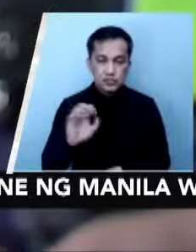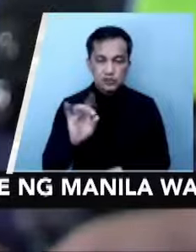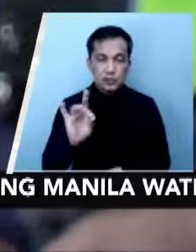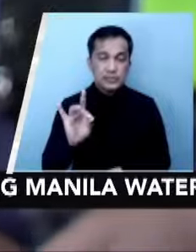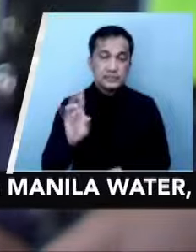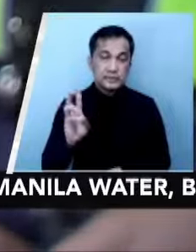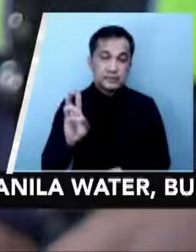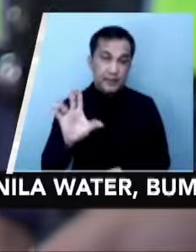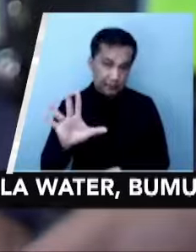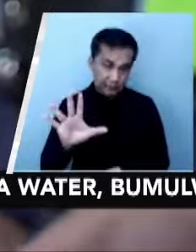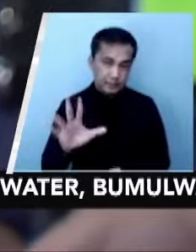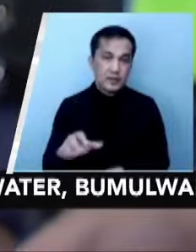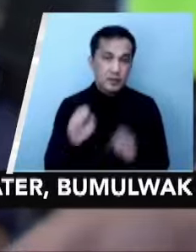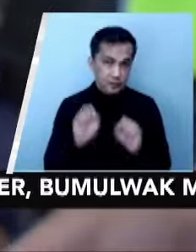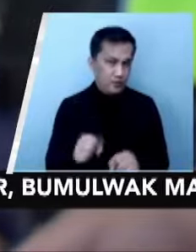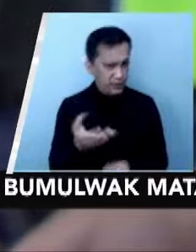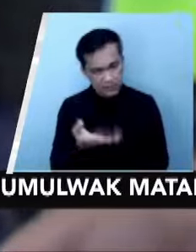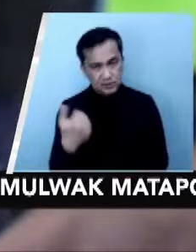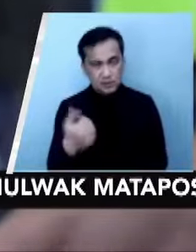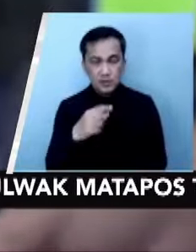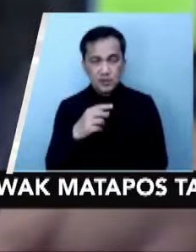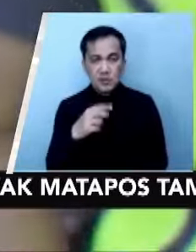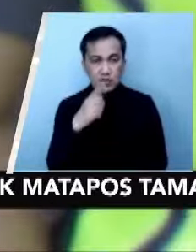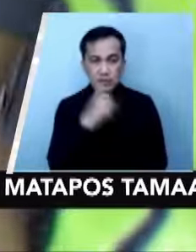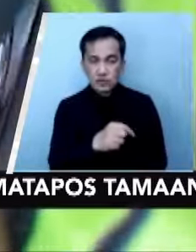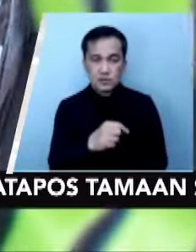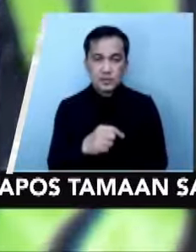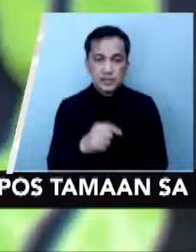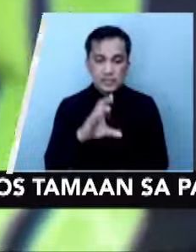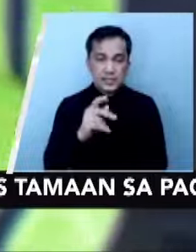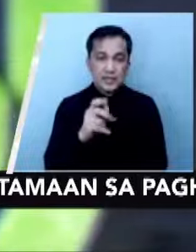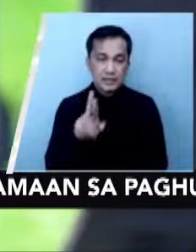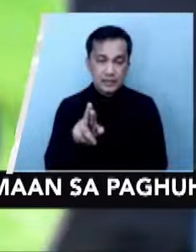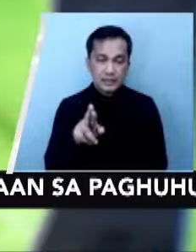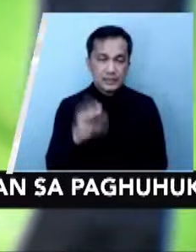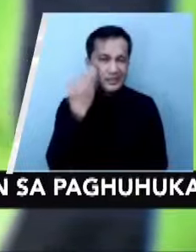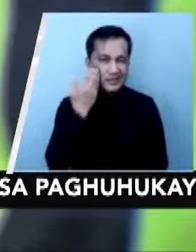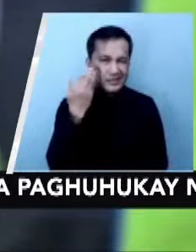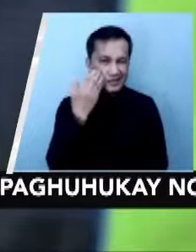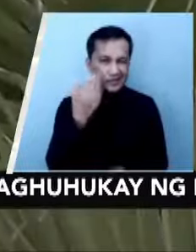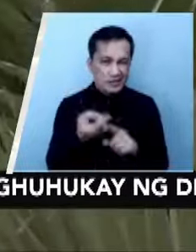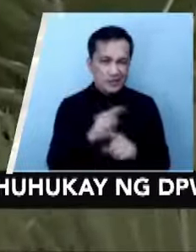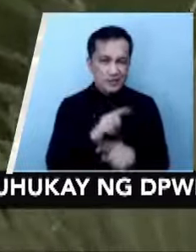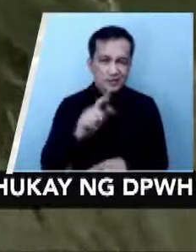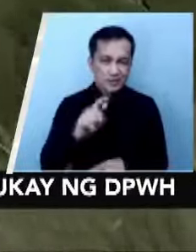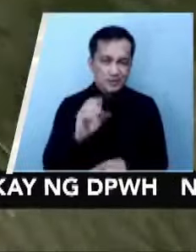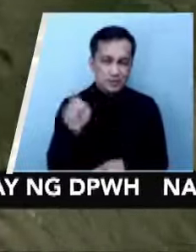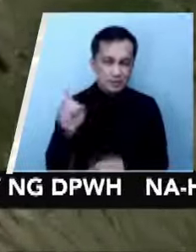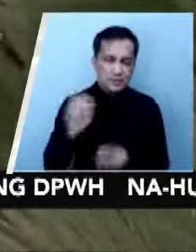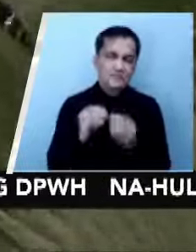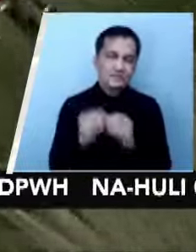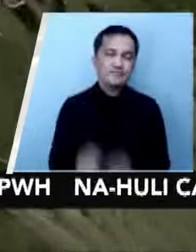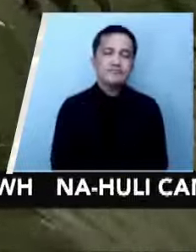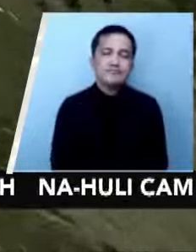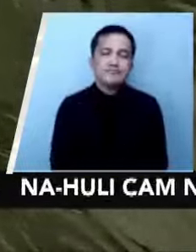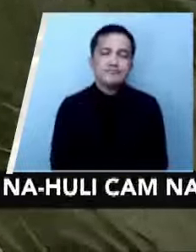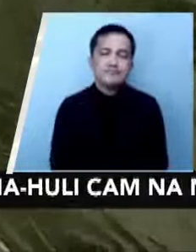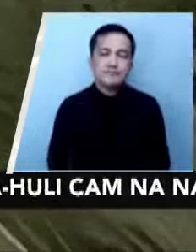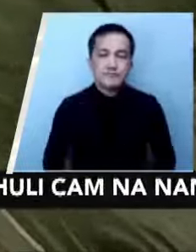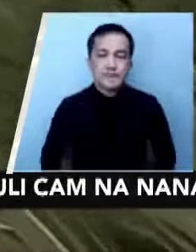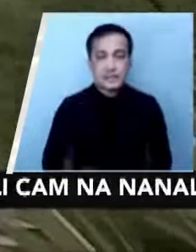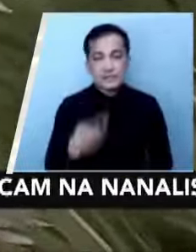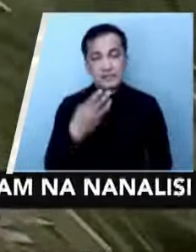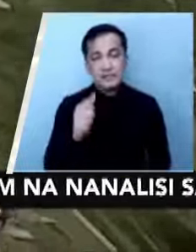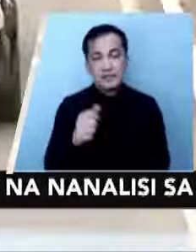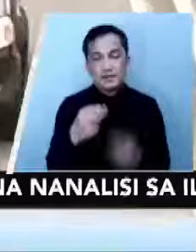0929-292-0865. Maaari rin daw mag-report ng mga online scammer na nagpapanggap na taga-LTO sa hotline. Para sa GMA Integrated